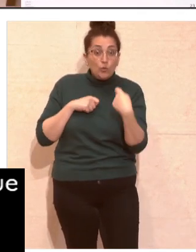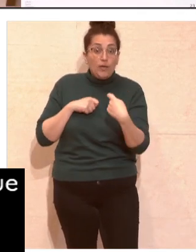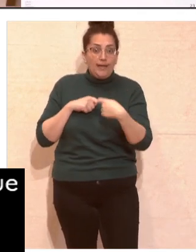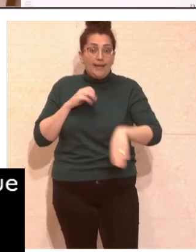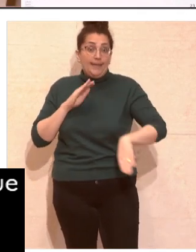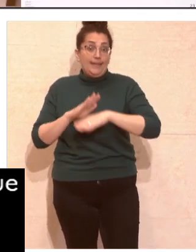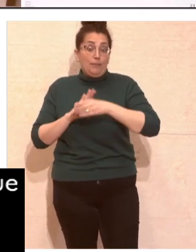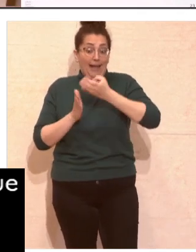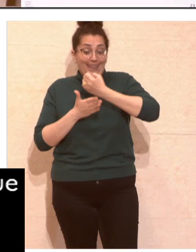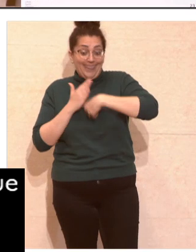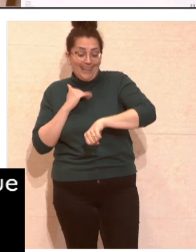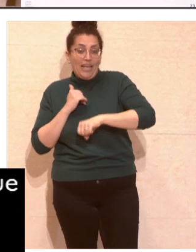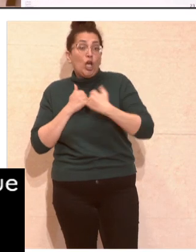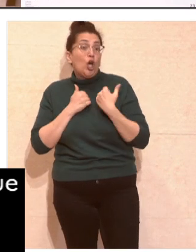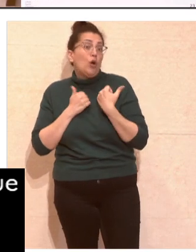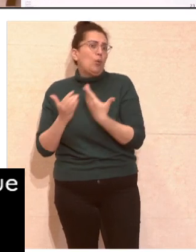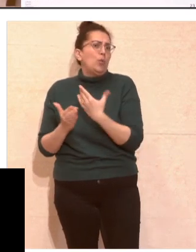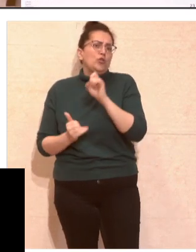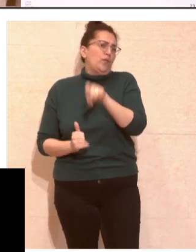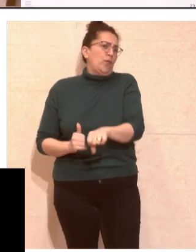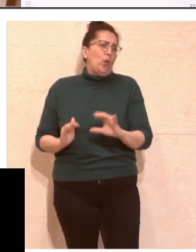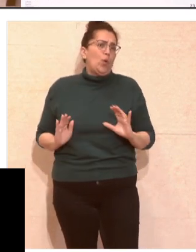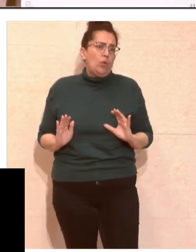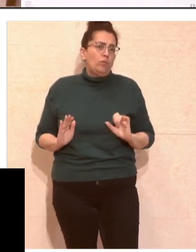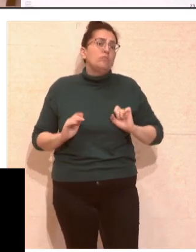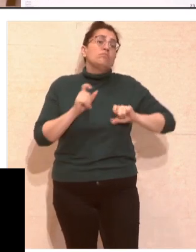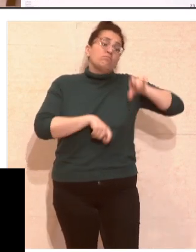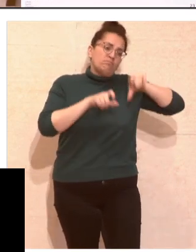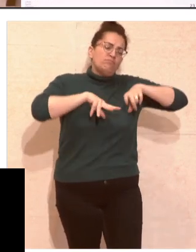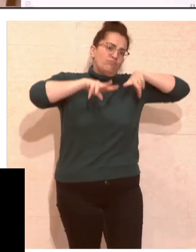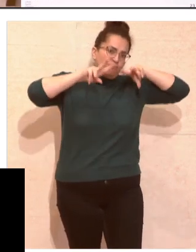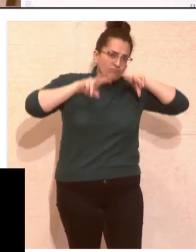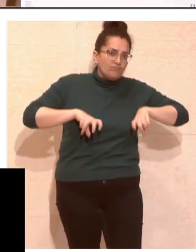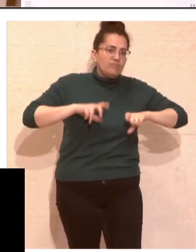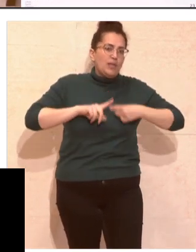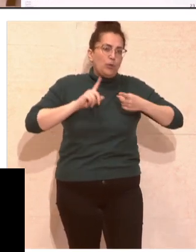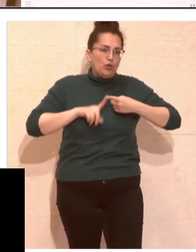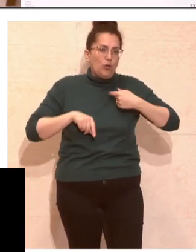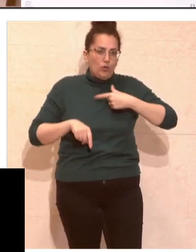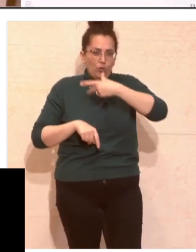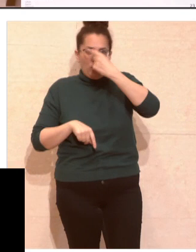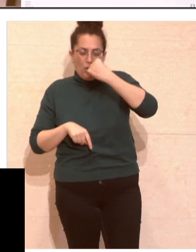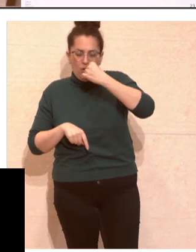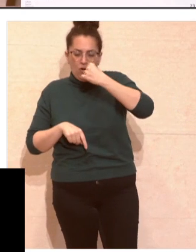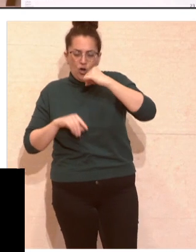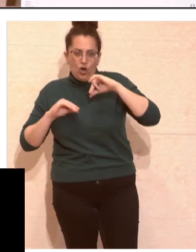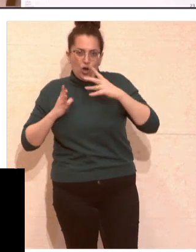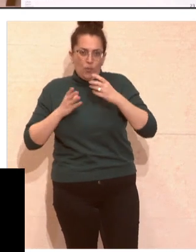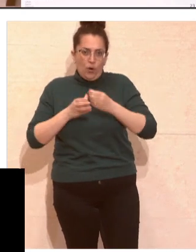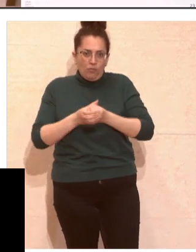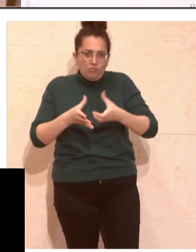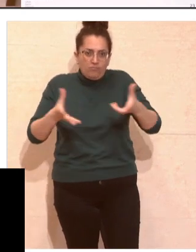vie. Encore une fois, les chercheurs, on travaille d'arrache-pied pour mieux comprendre la fenêtre développementale où